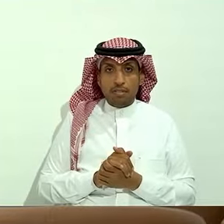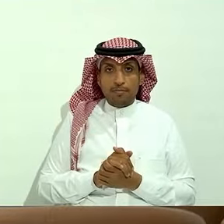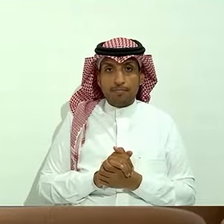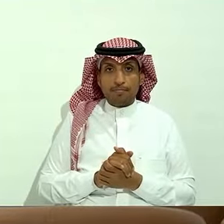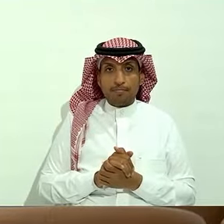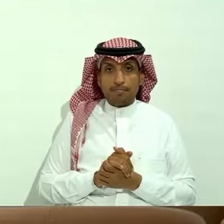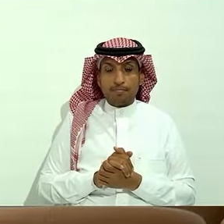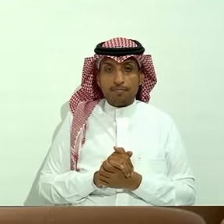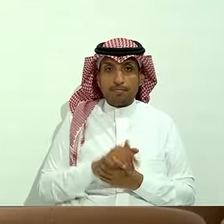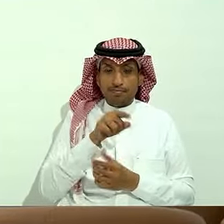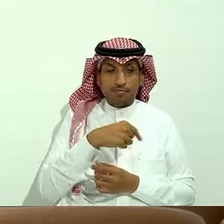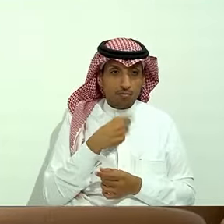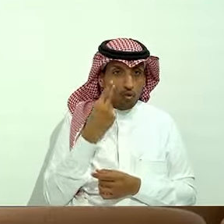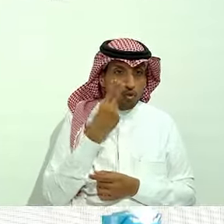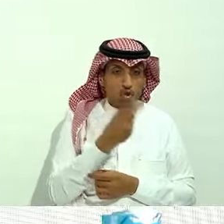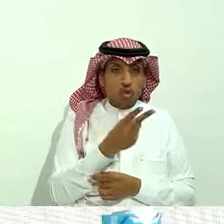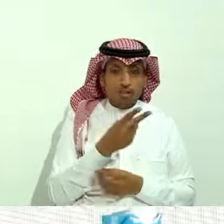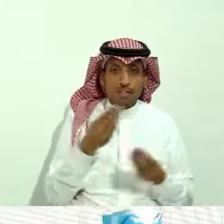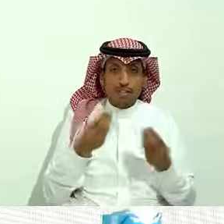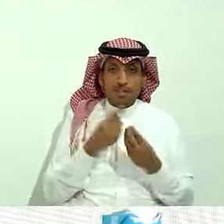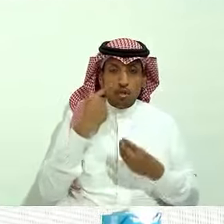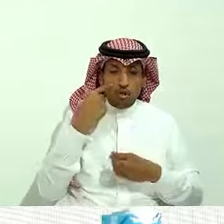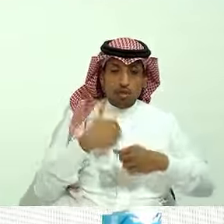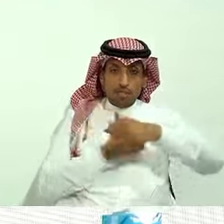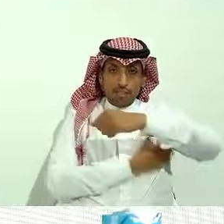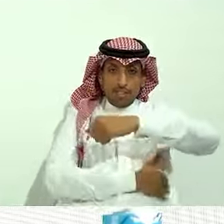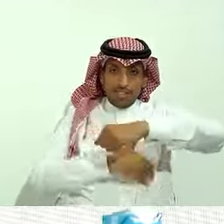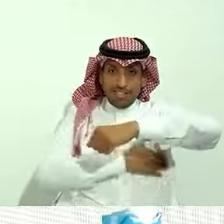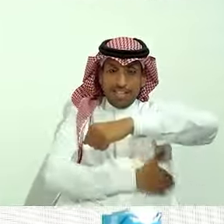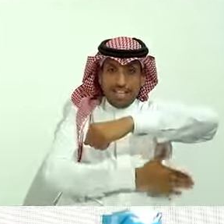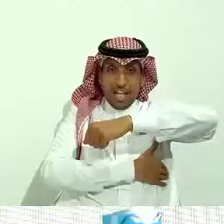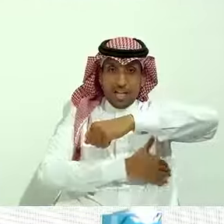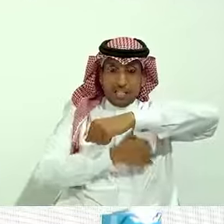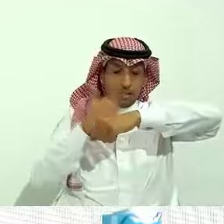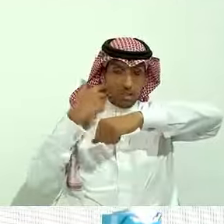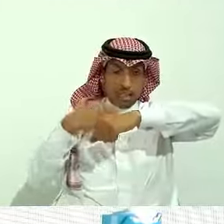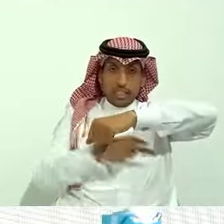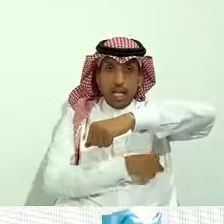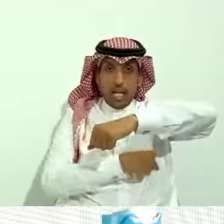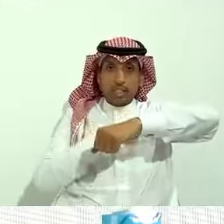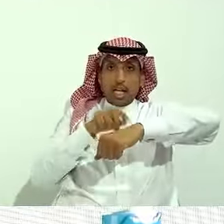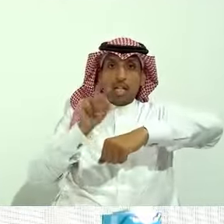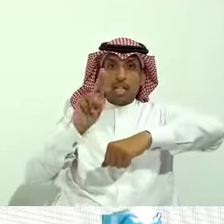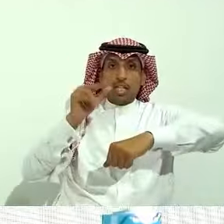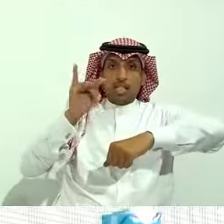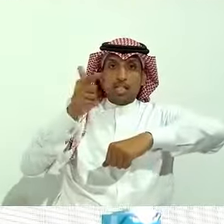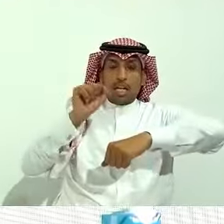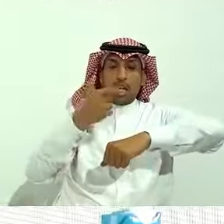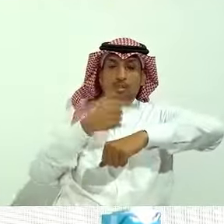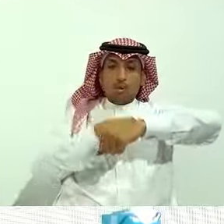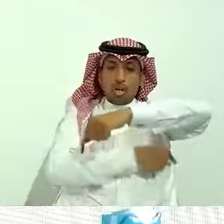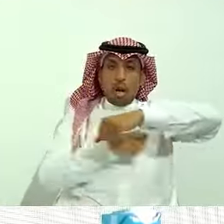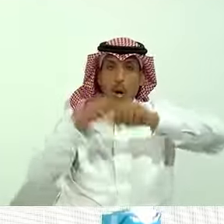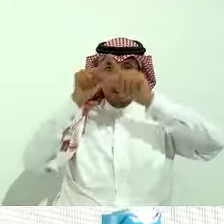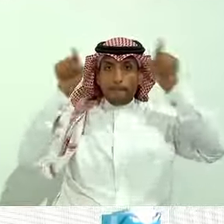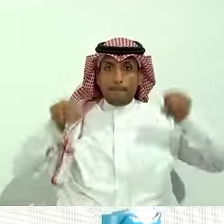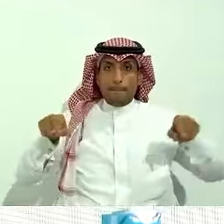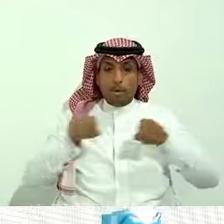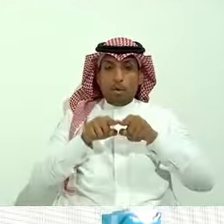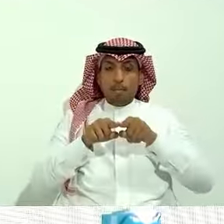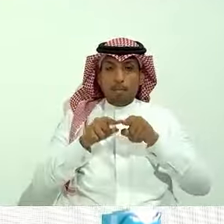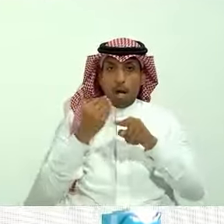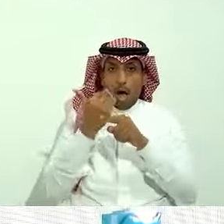هنا نشوف القطعة اللي تحت الإبط هذه تخراصة المقطع، عبارة عن شكل مربع نصه من الأمام ونصه